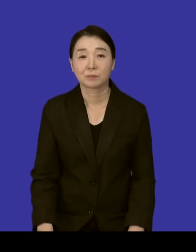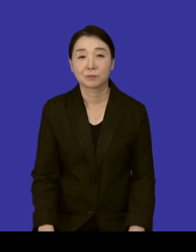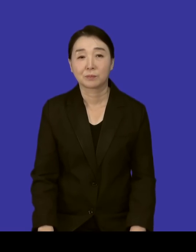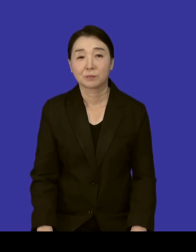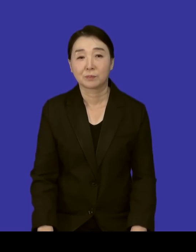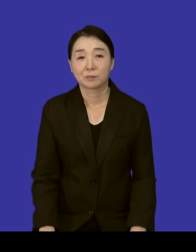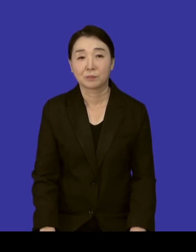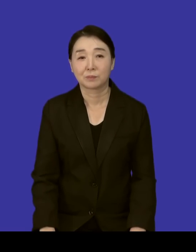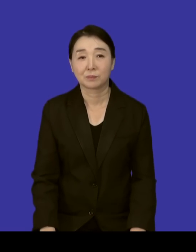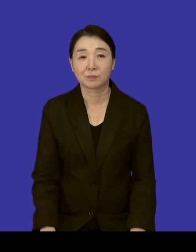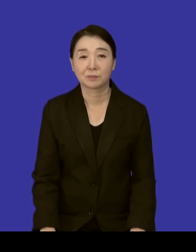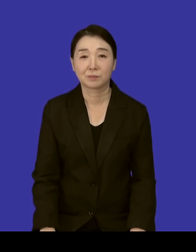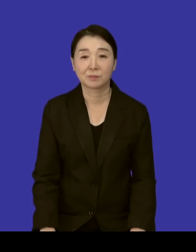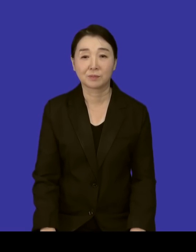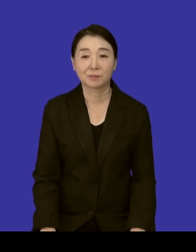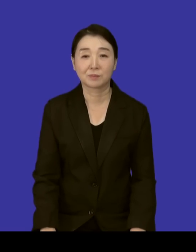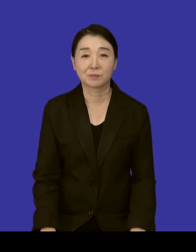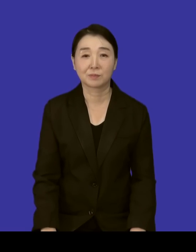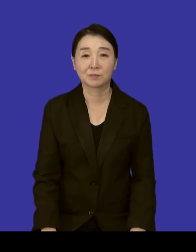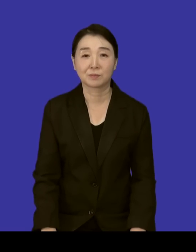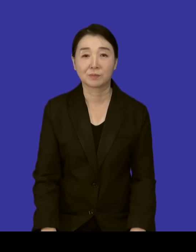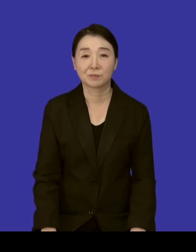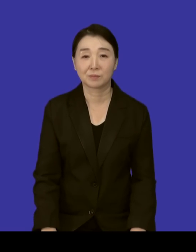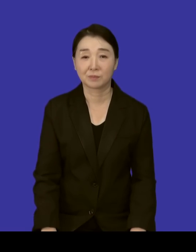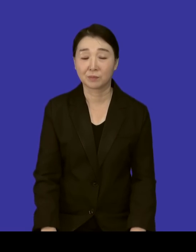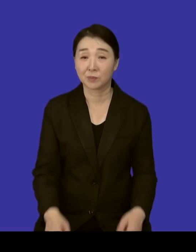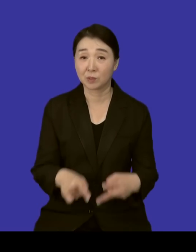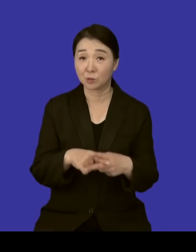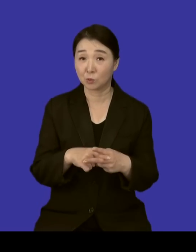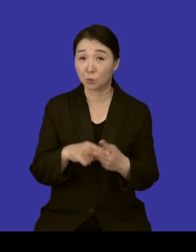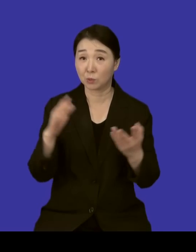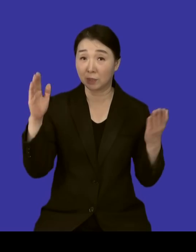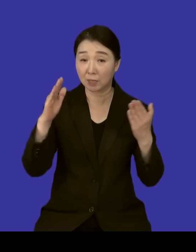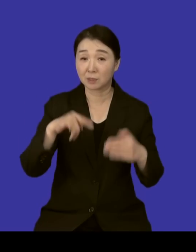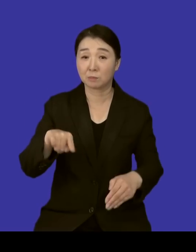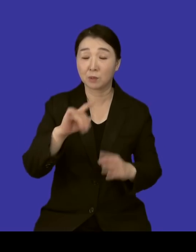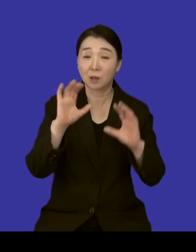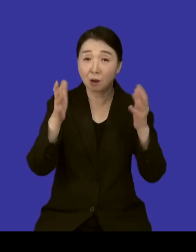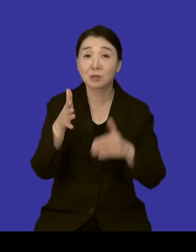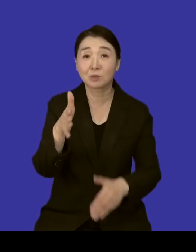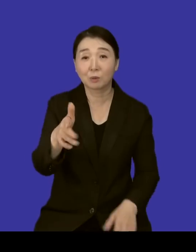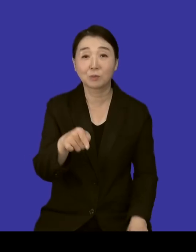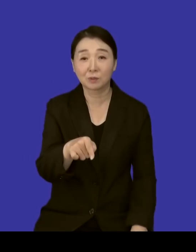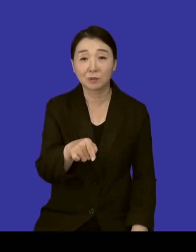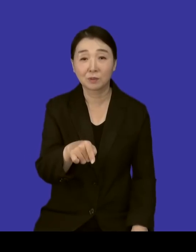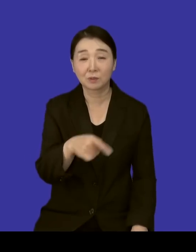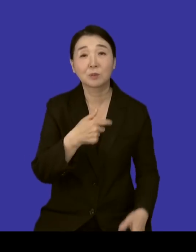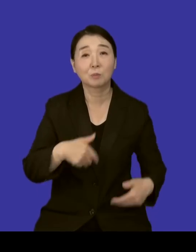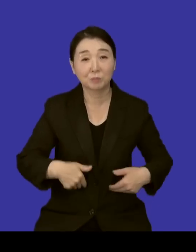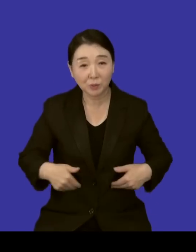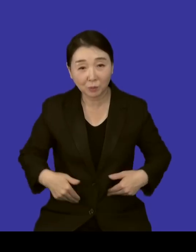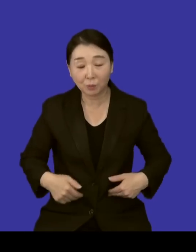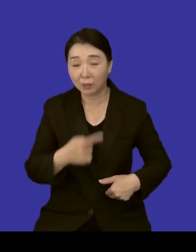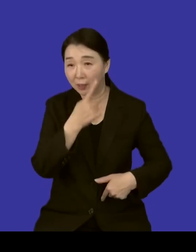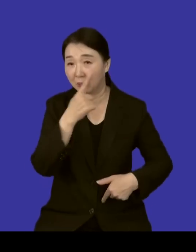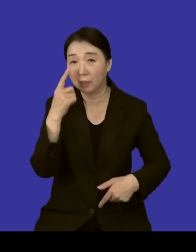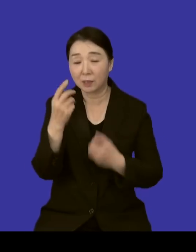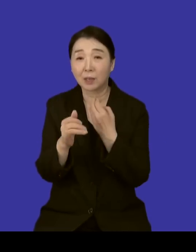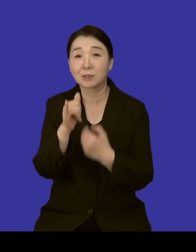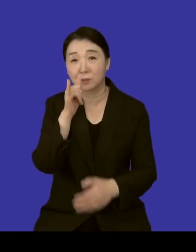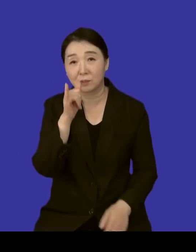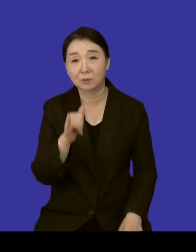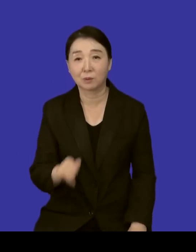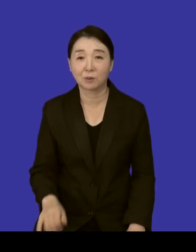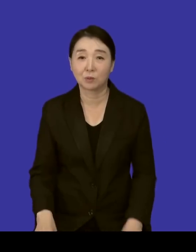진짜 그다음에 있네. 또 이제 저 초등학교 애들은 어린이 그래 저 그게 간증, 필요해요. 간증 여기도 적용이 있는